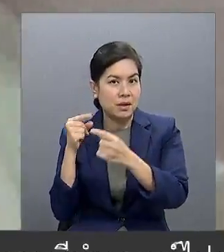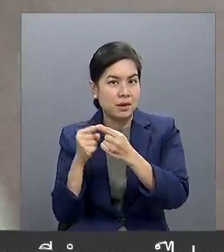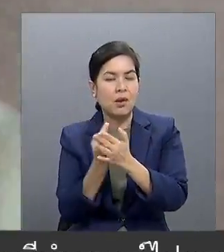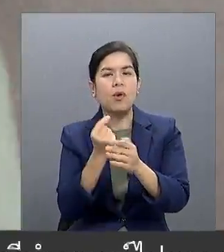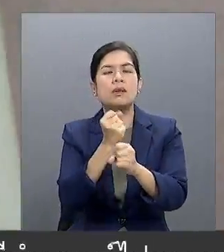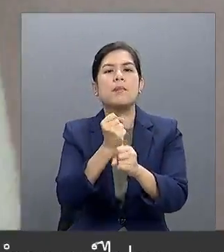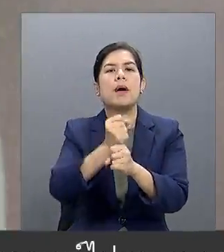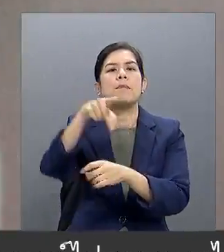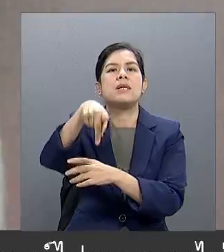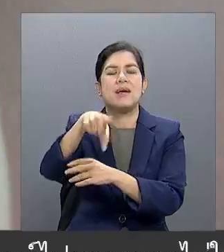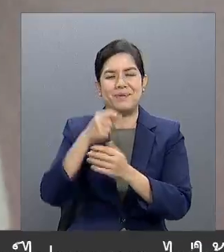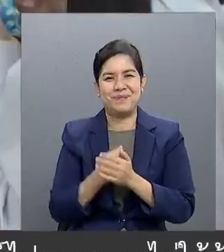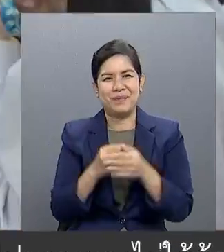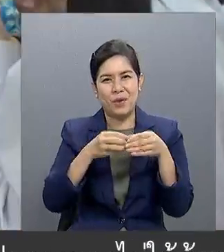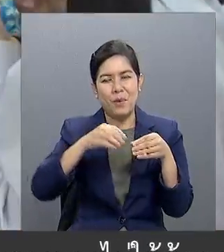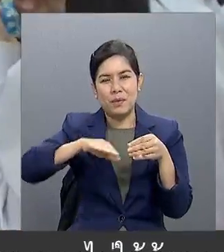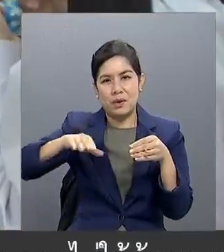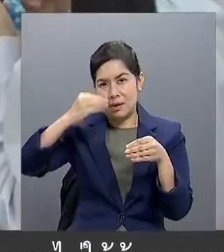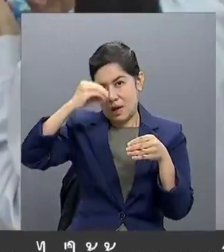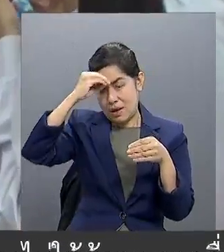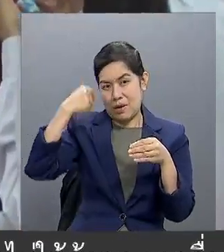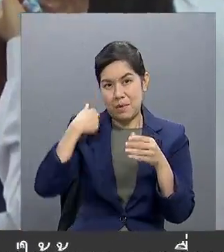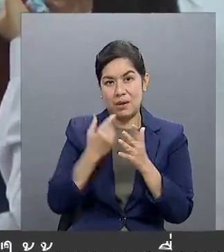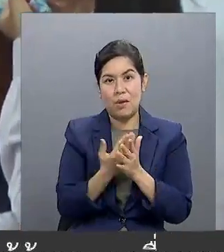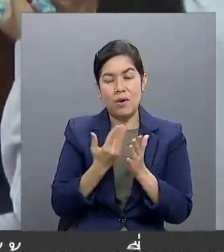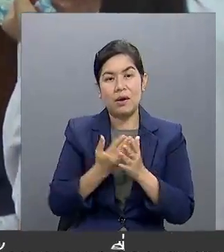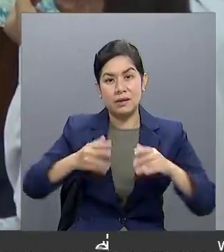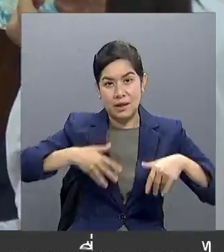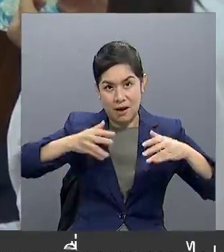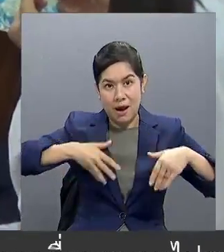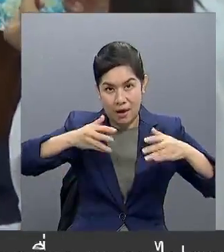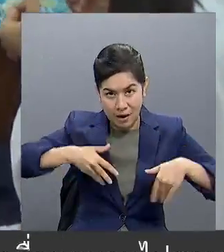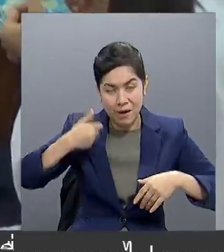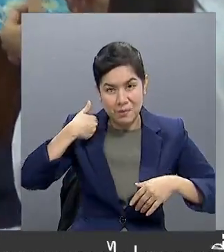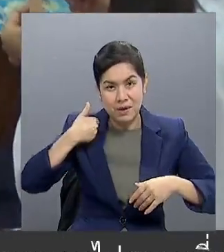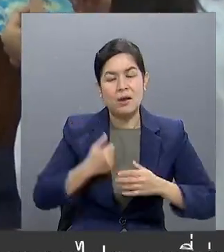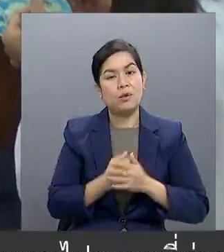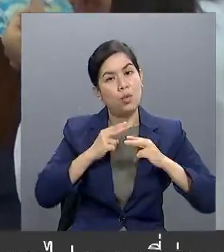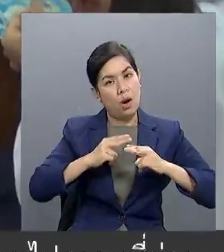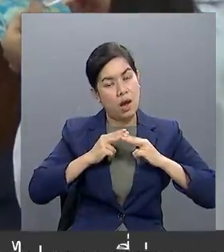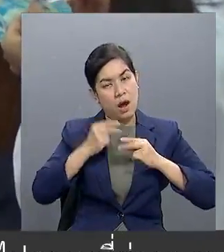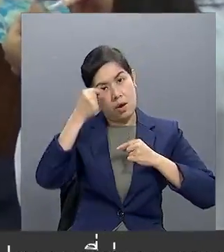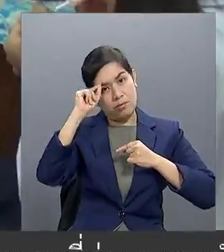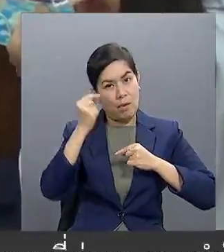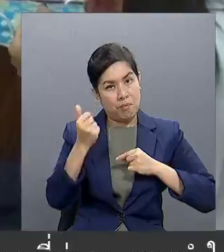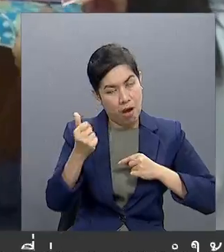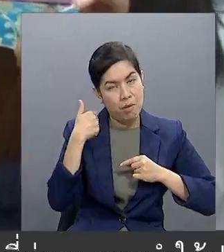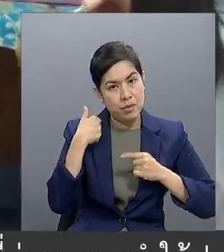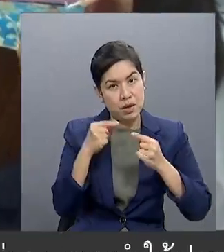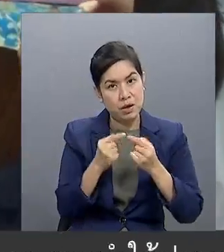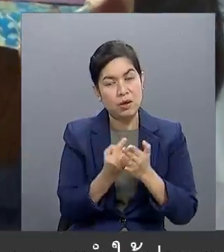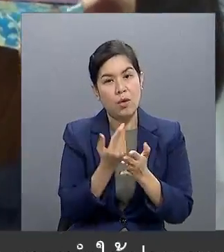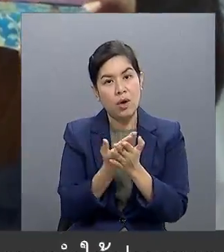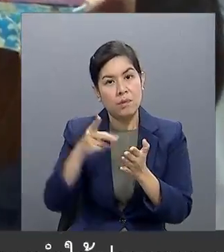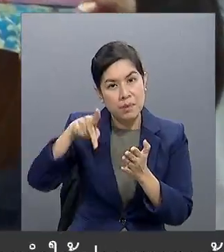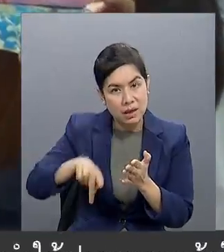ได้มีรายได้ระหว่างเรียนคุณผู้ชมคือไม่ต้องเสียค่าใช้จ่ายในส่วนนี้แล้วนักเรียนเองยังมีรายได้ในการช่วยผู้ปกครองได้อีกทางนึงด้วยนะคะ